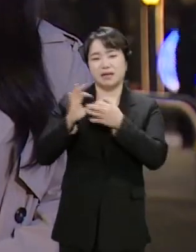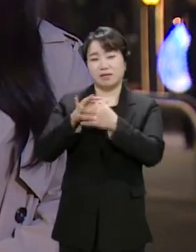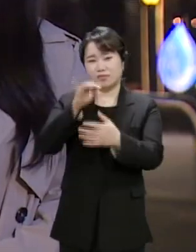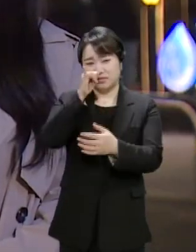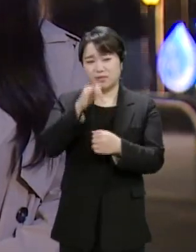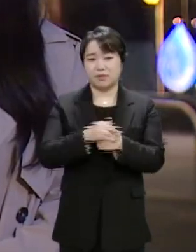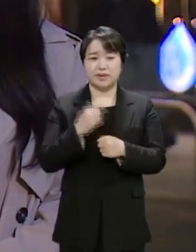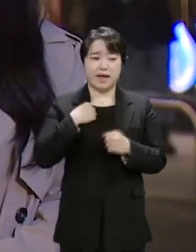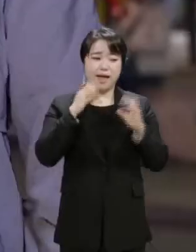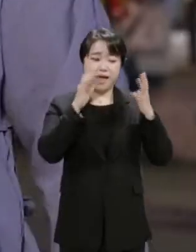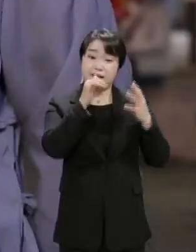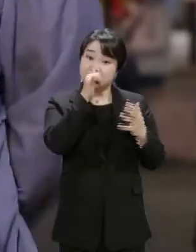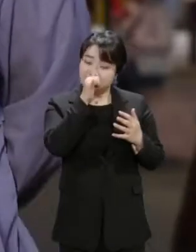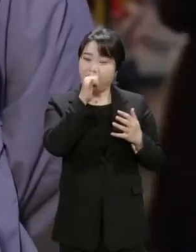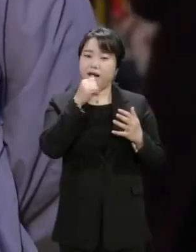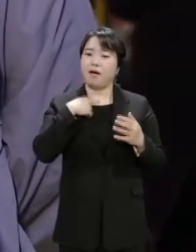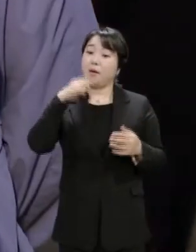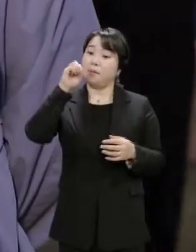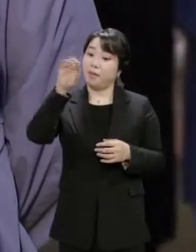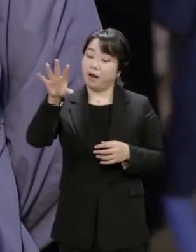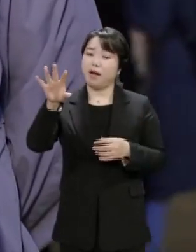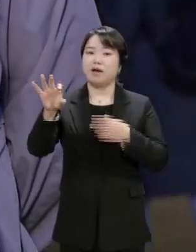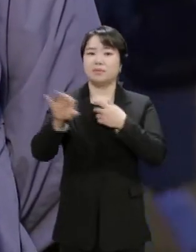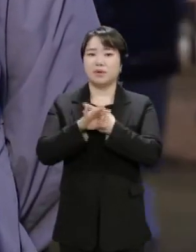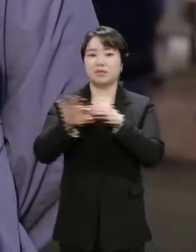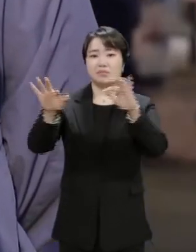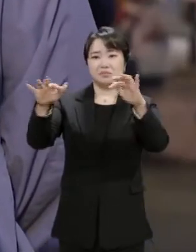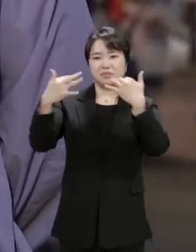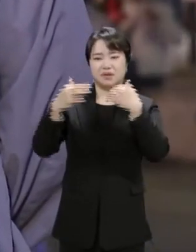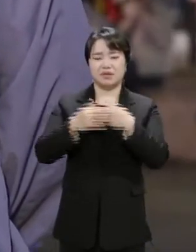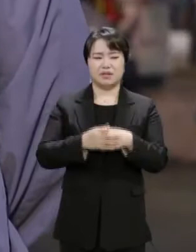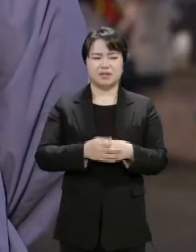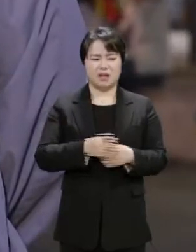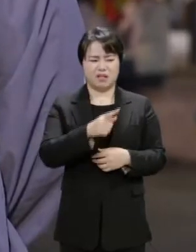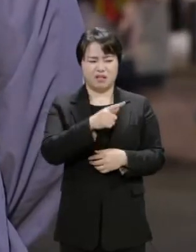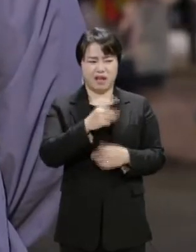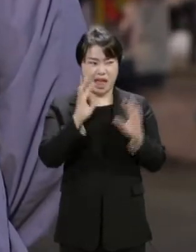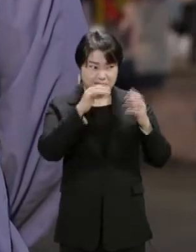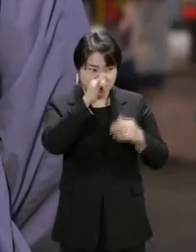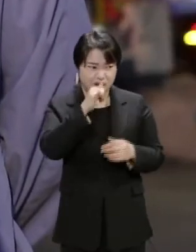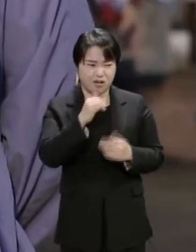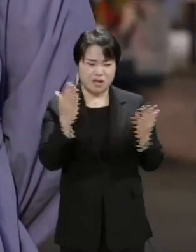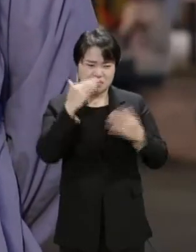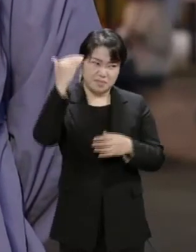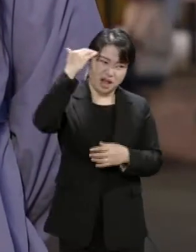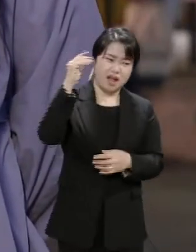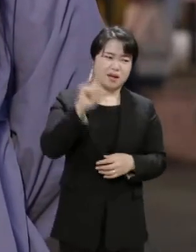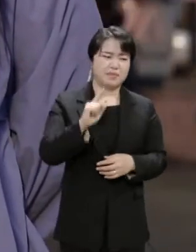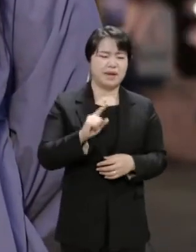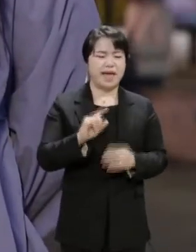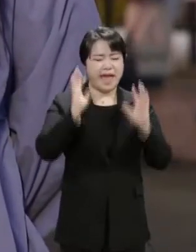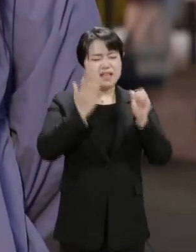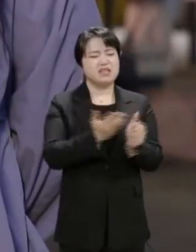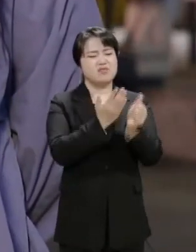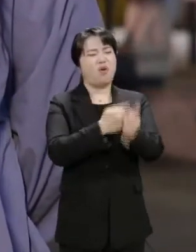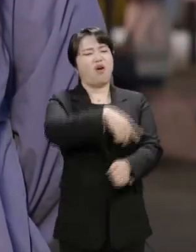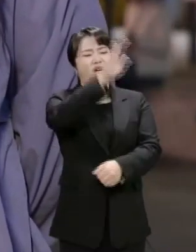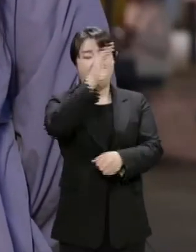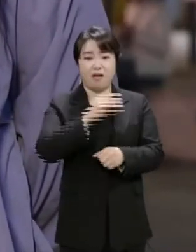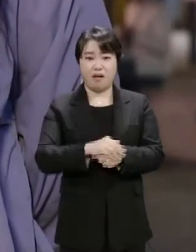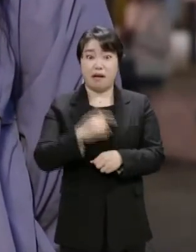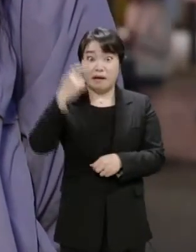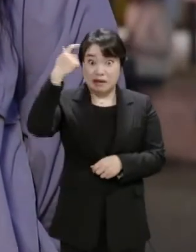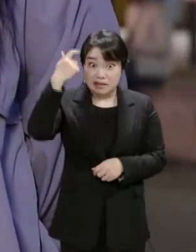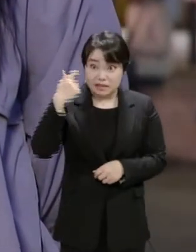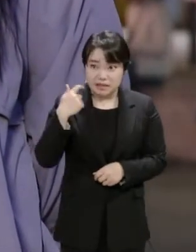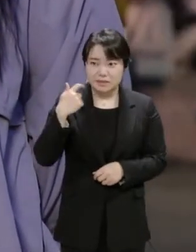아기가 있다 이런 식으로 이제 여자가 말하면 약간 일에 지장을 준다 이런 것도 있고 그냥 아기나 보지 이런